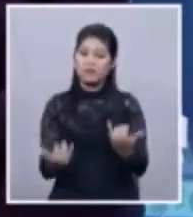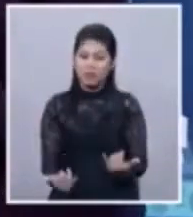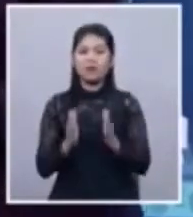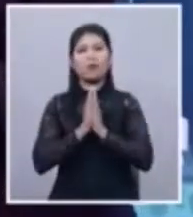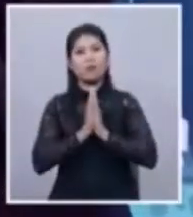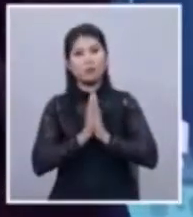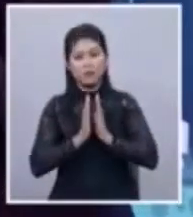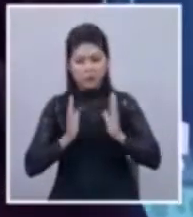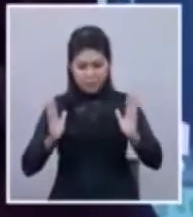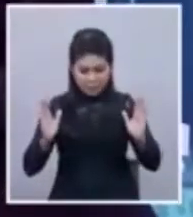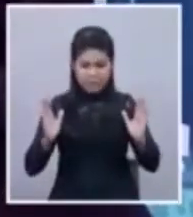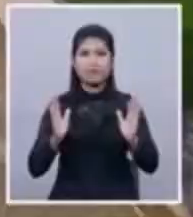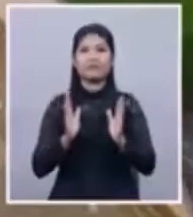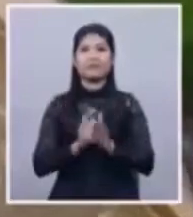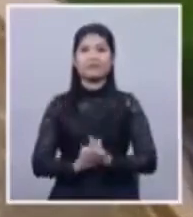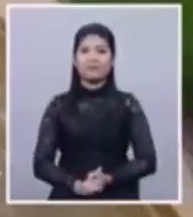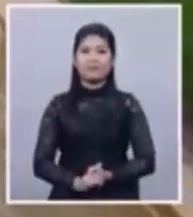อบคุณท่านอธิบดีมากนะคะ